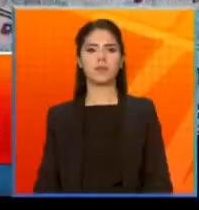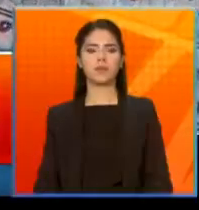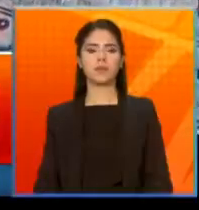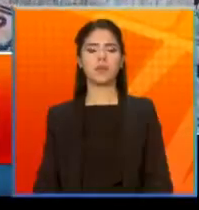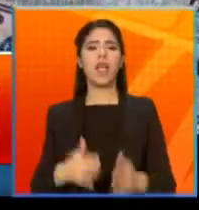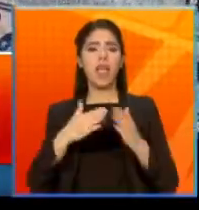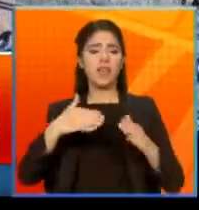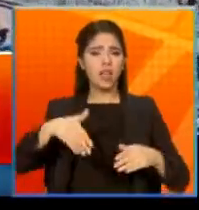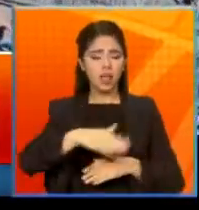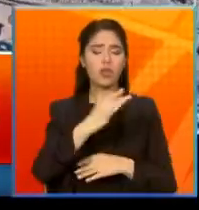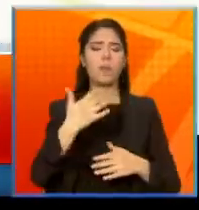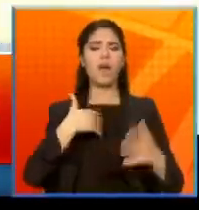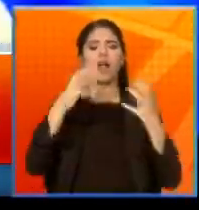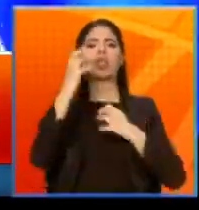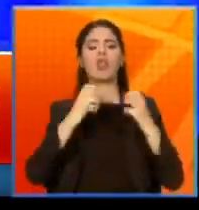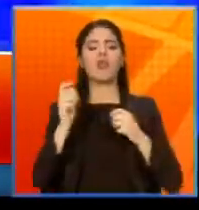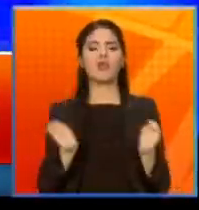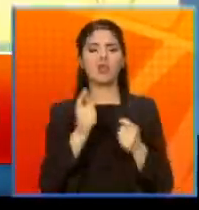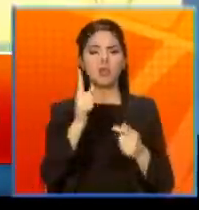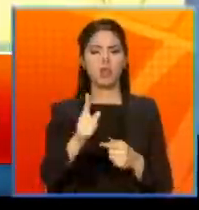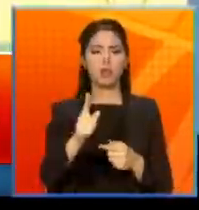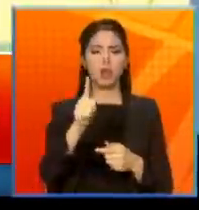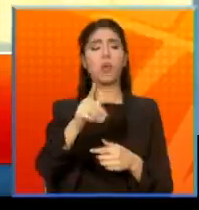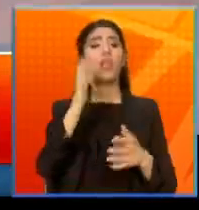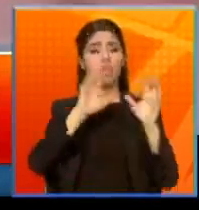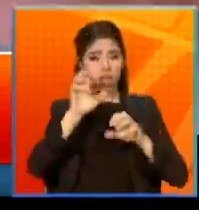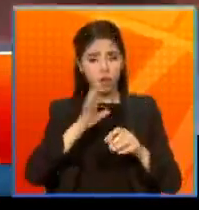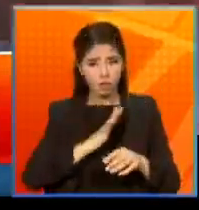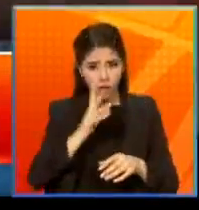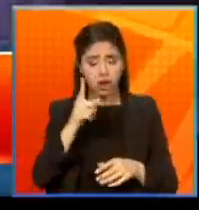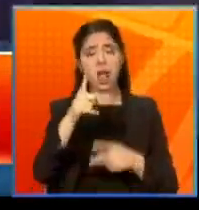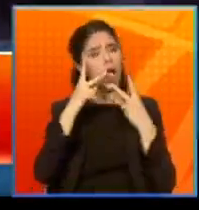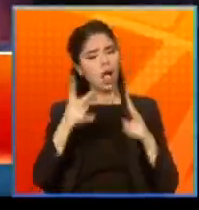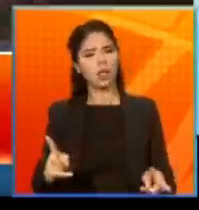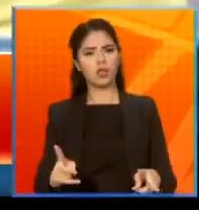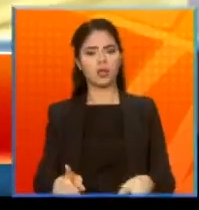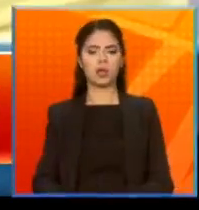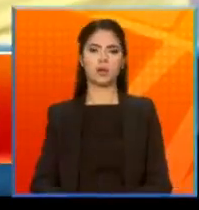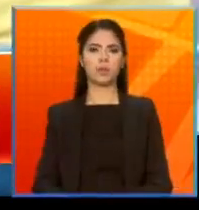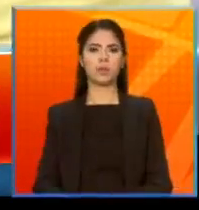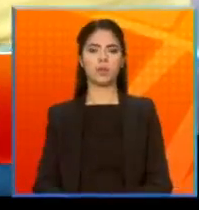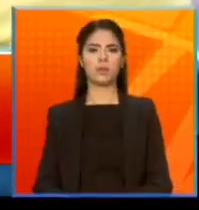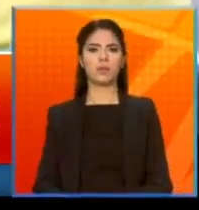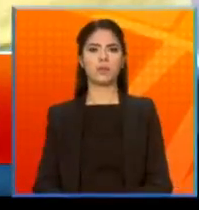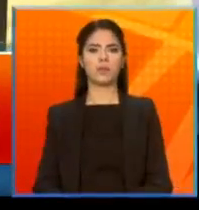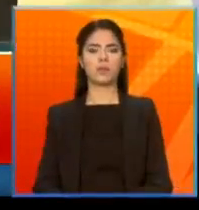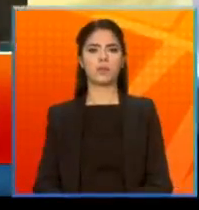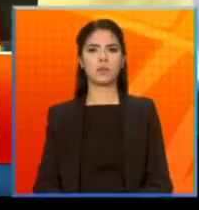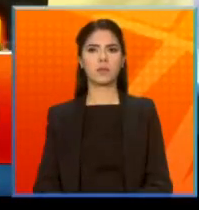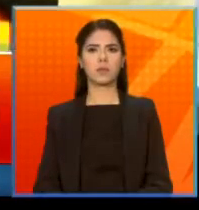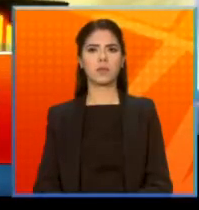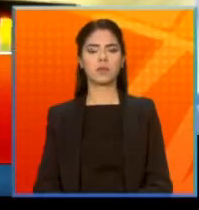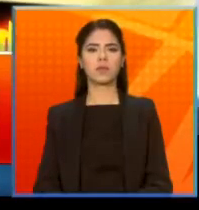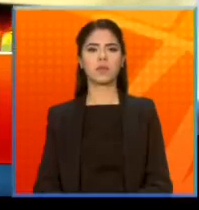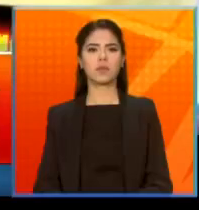Evden çıkmayınca bana tecavüz eylendi. Nerede tecavüz varsa söyleyeceksin. Oğlum değildi benim dediğim bak. Kilitli kapıyı, kilidini vurdu,